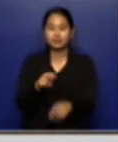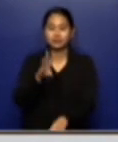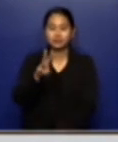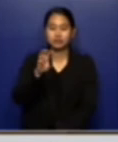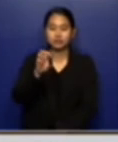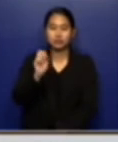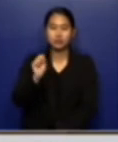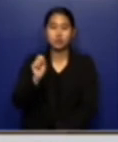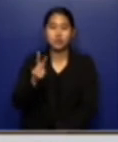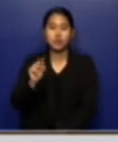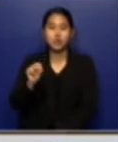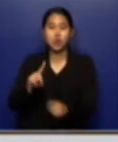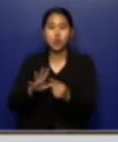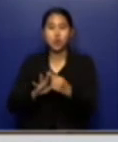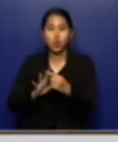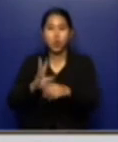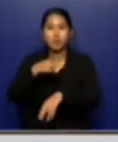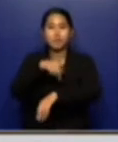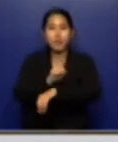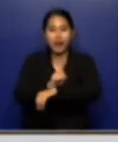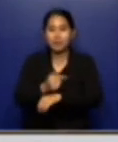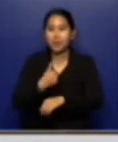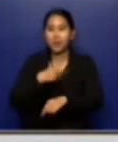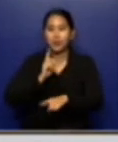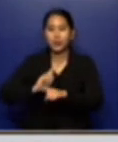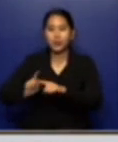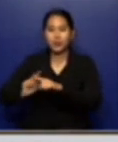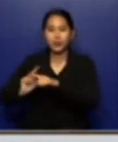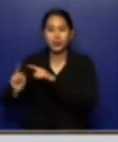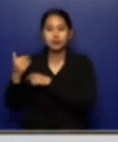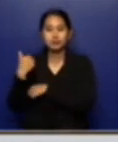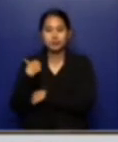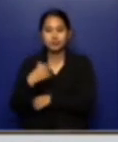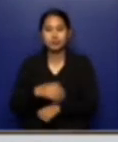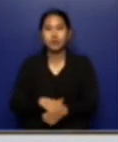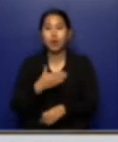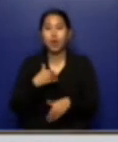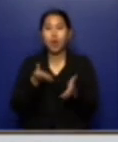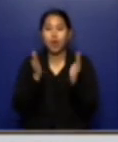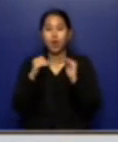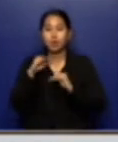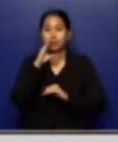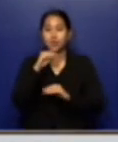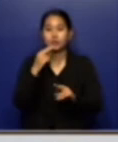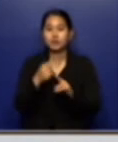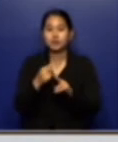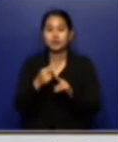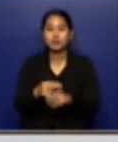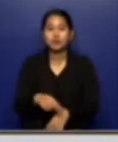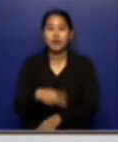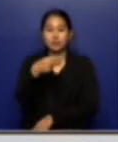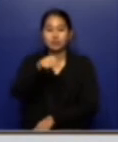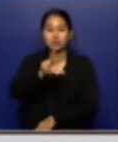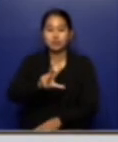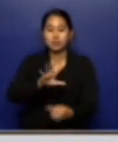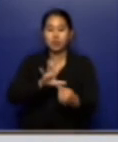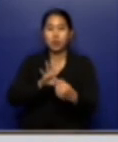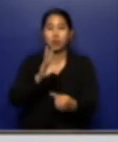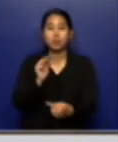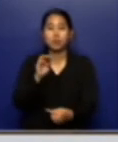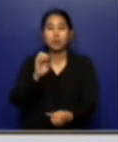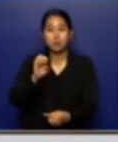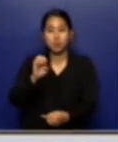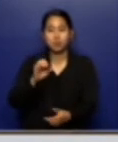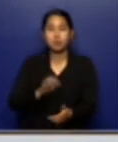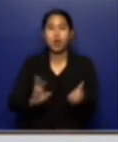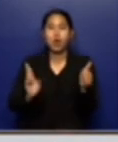านและมีใครอีกเยอะแยะมากมายขออนุญาตเอ่ยนามมีนายภูมิมีลักษณ์ชมแสงนะครับรอง